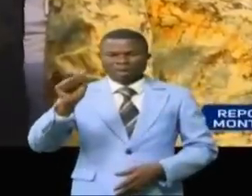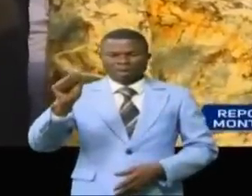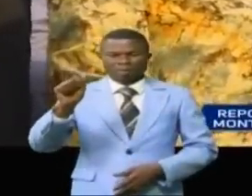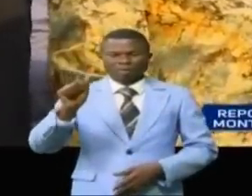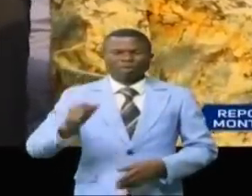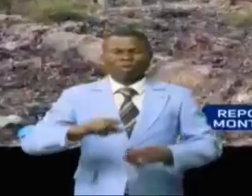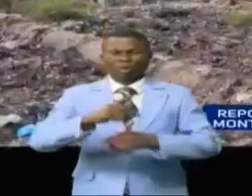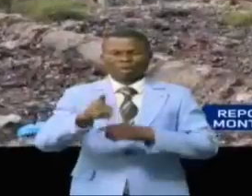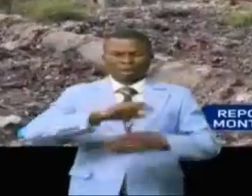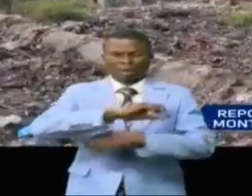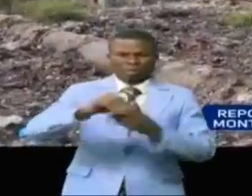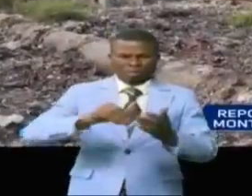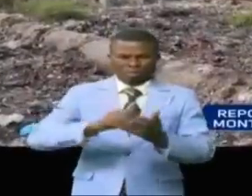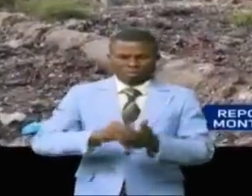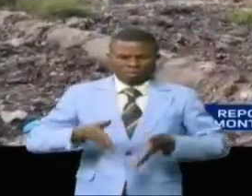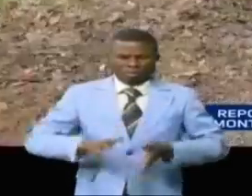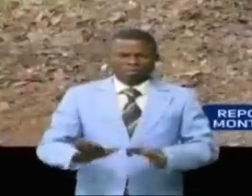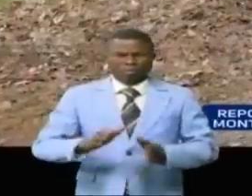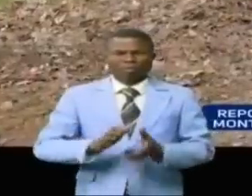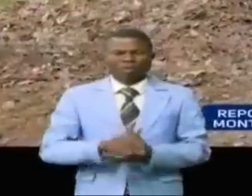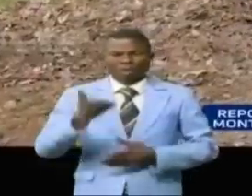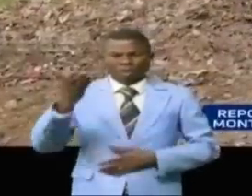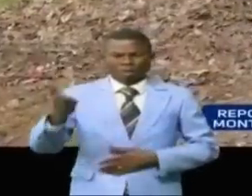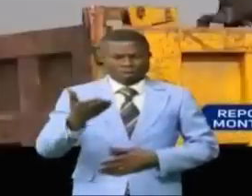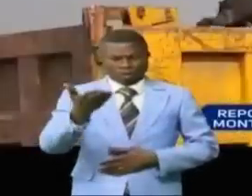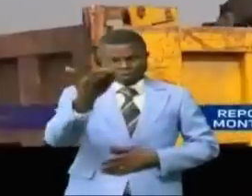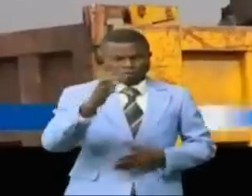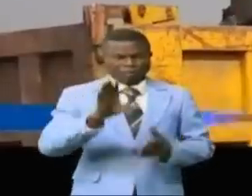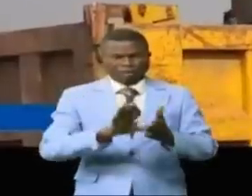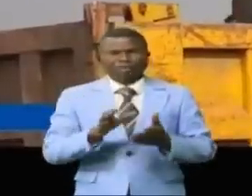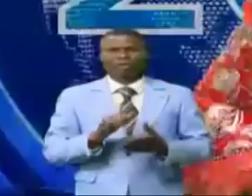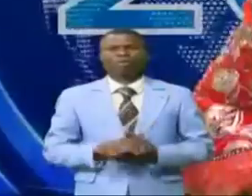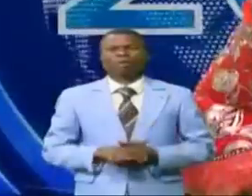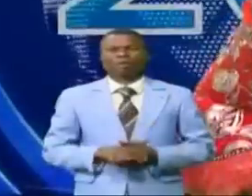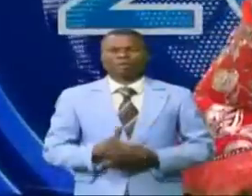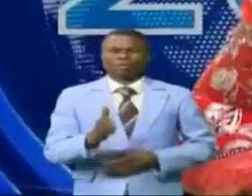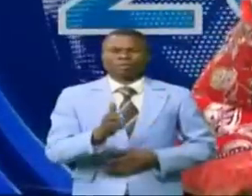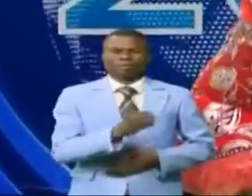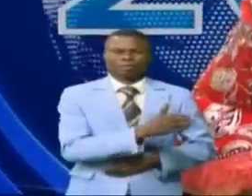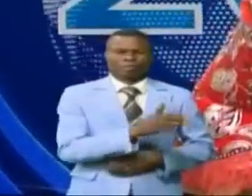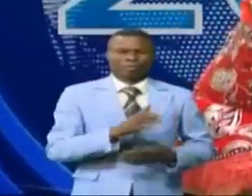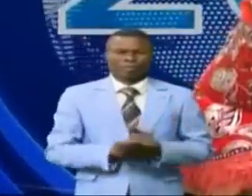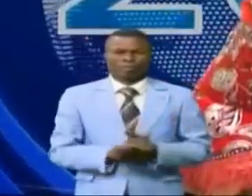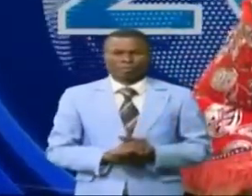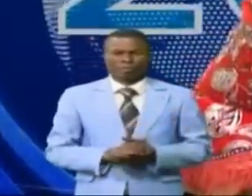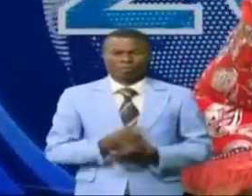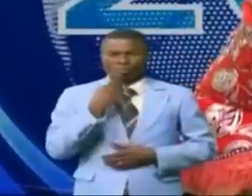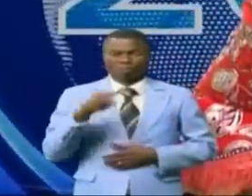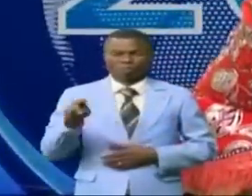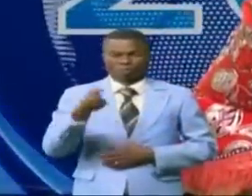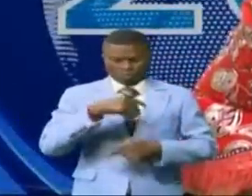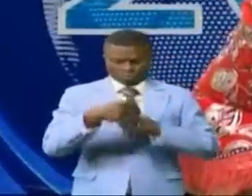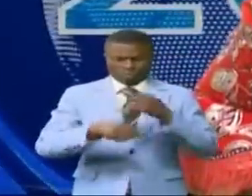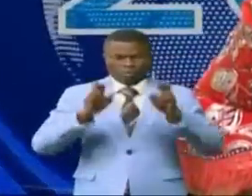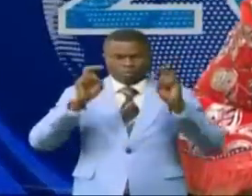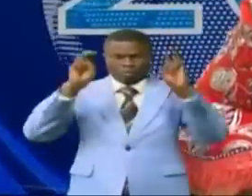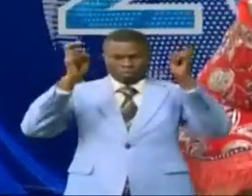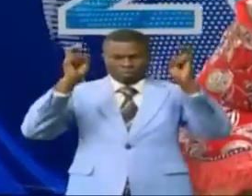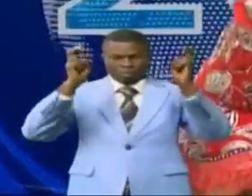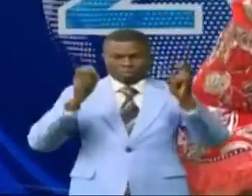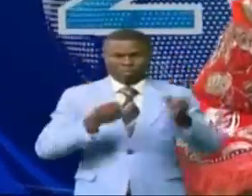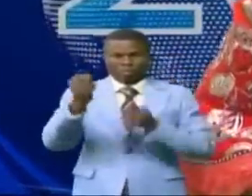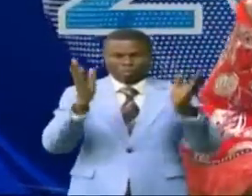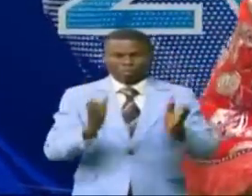S.H.J. sur la rivière Yolo. Nous vous l'avions dit à l'entame de ce journal, les chauffeurs